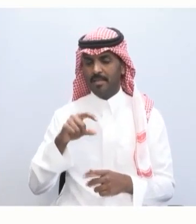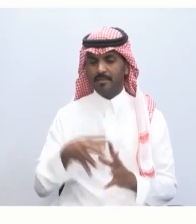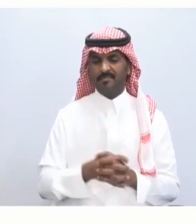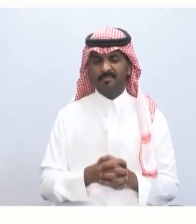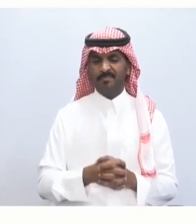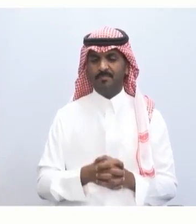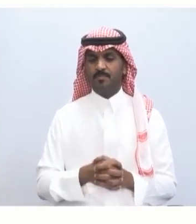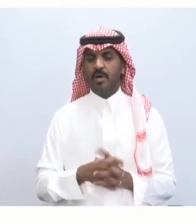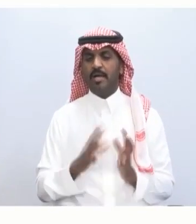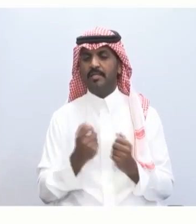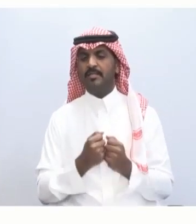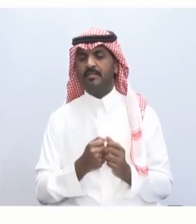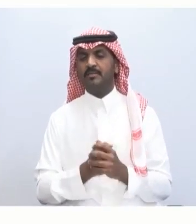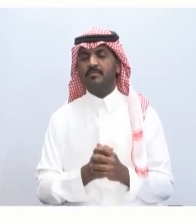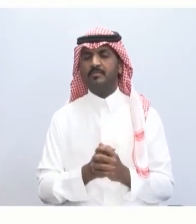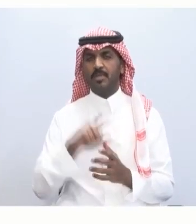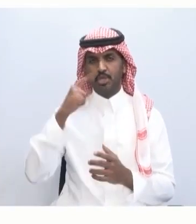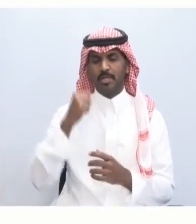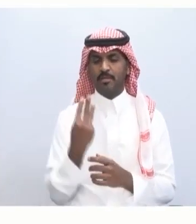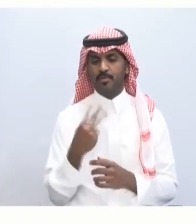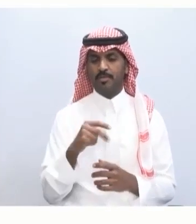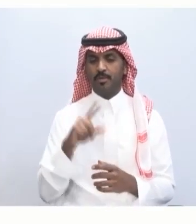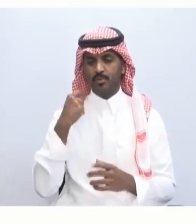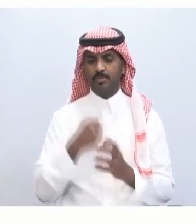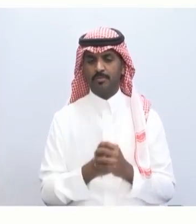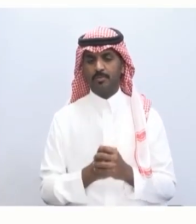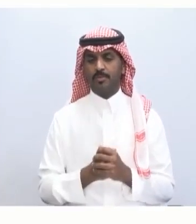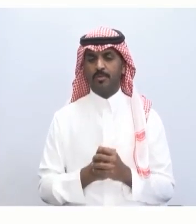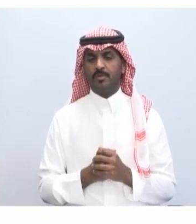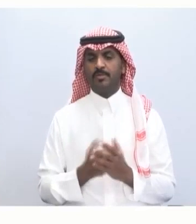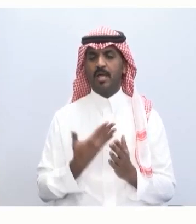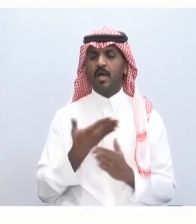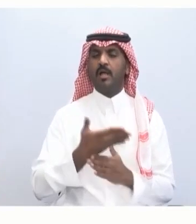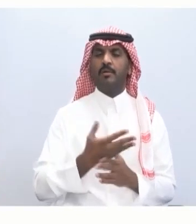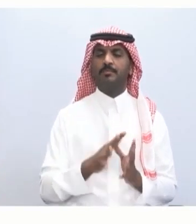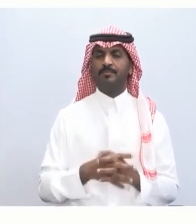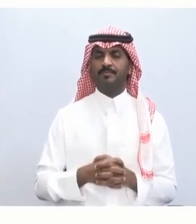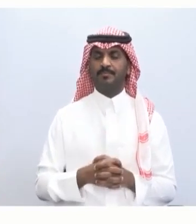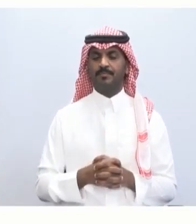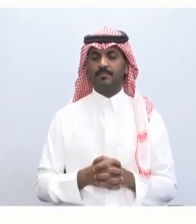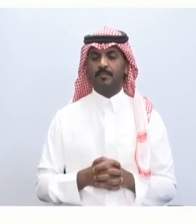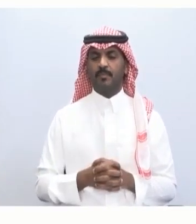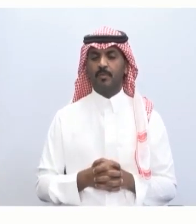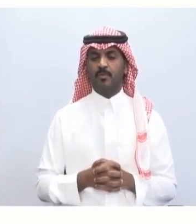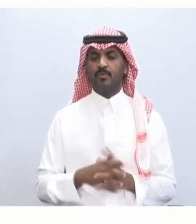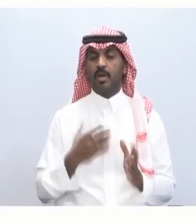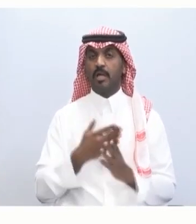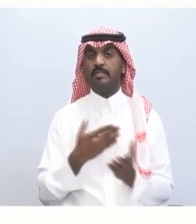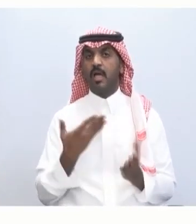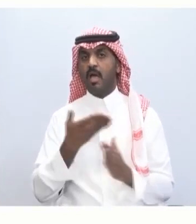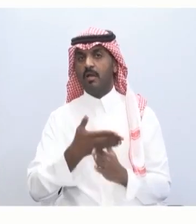وعدد من رجاله 33 رجلا ودخل الملك عبد العزيز وتوغل داخل